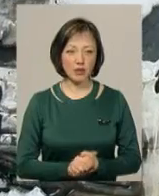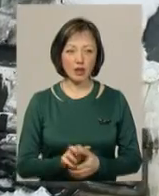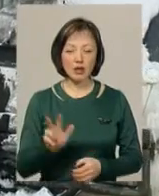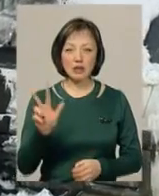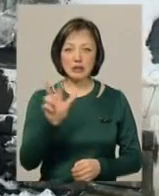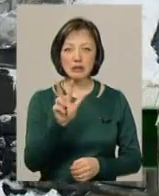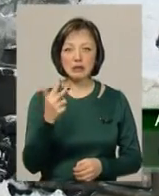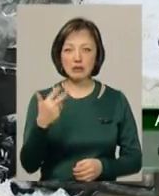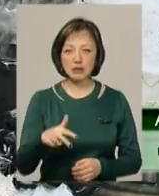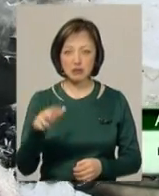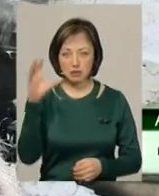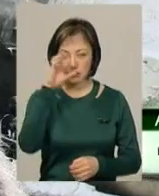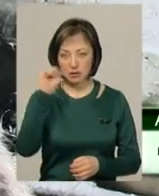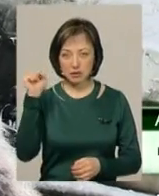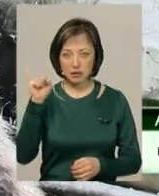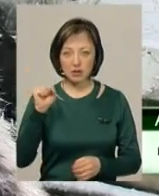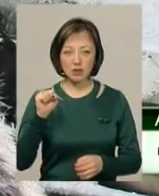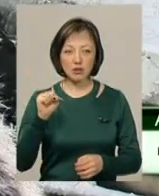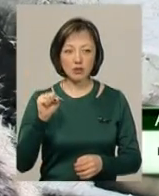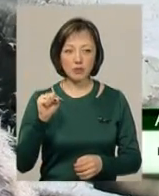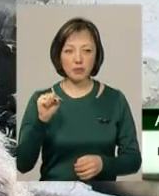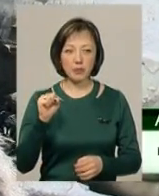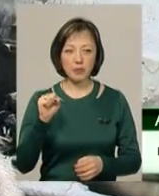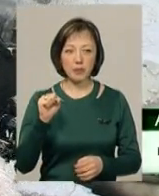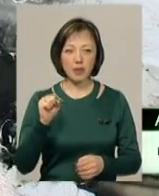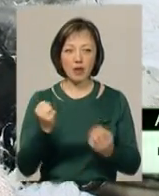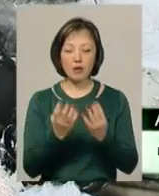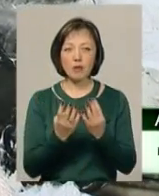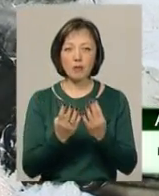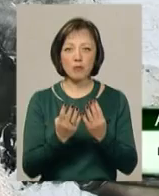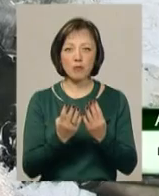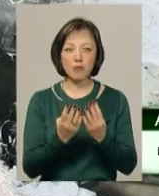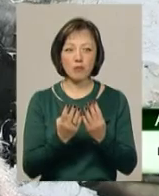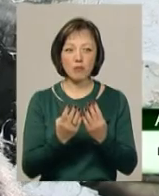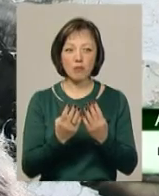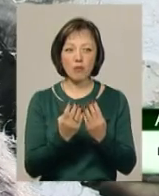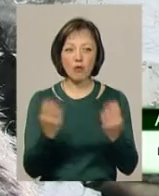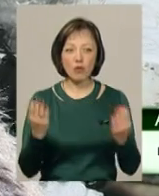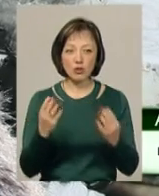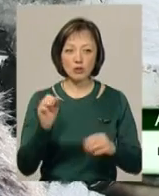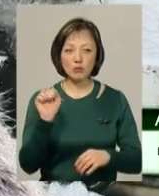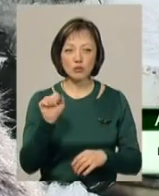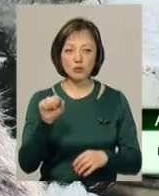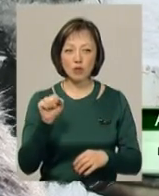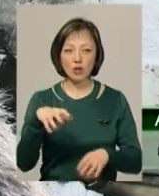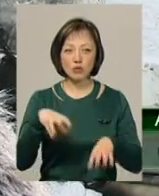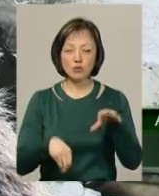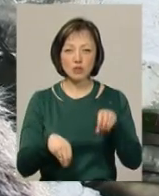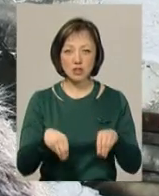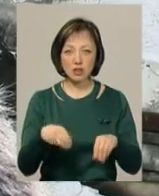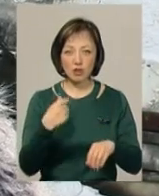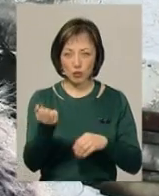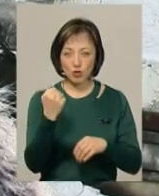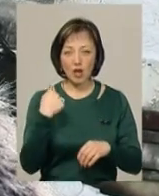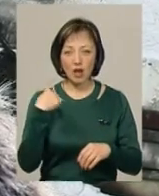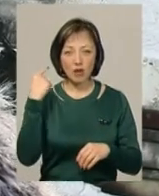4:30 по огорожі постукали сусіди, бо калітка була закрита, дзвінок не працював. Постукали сусіди,